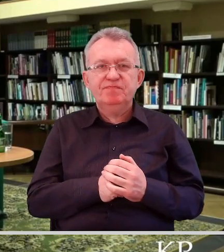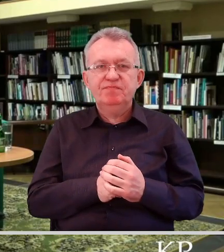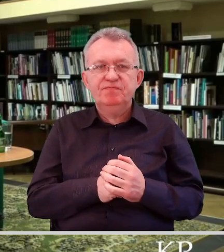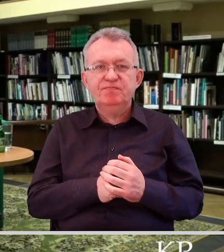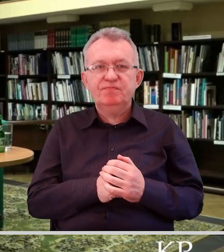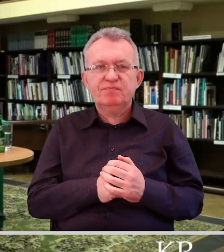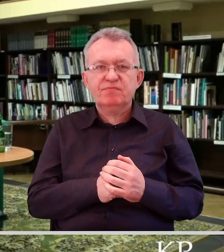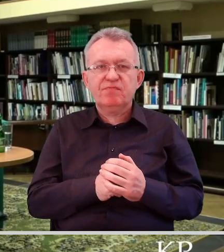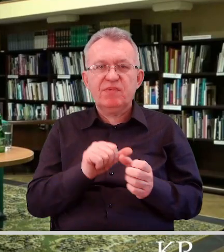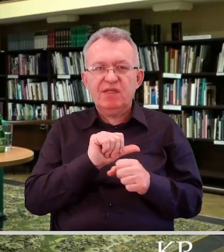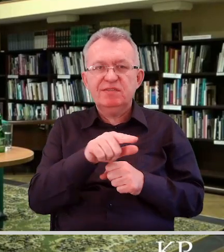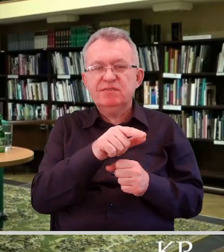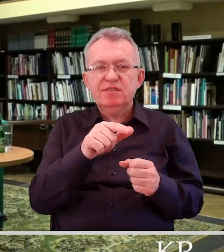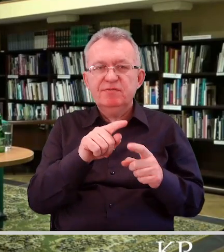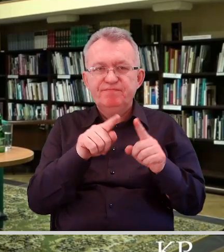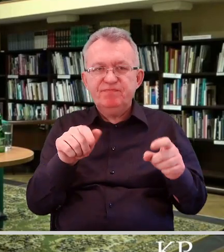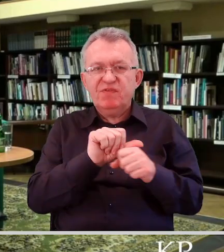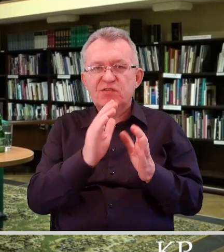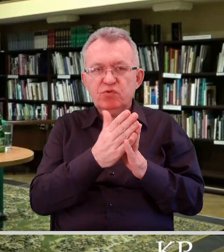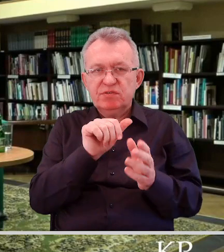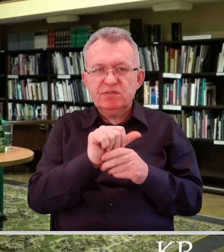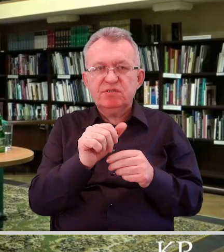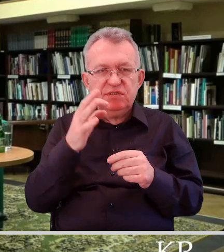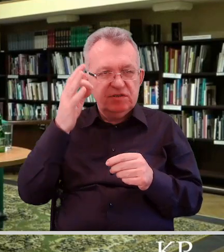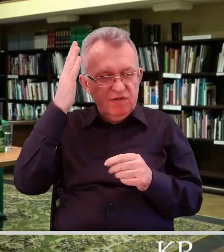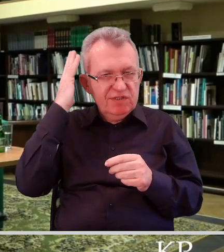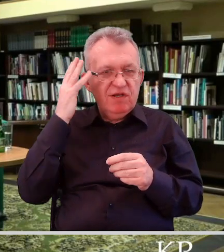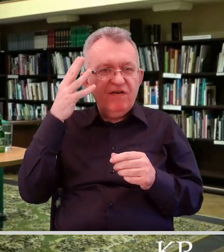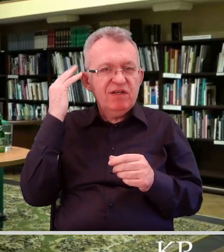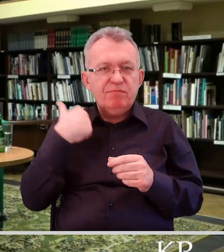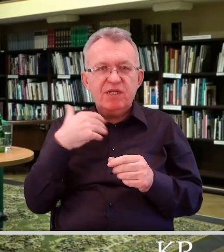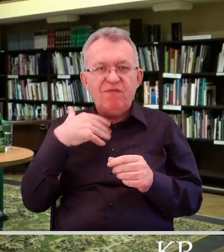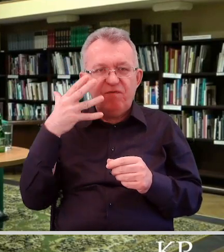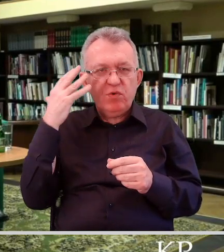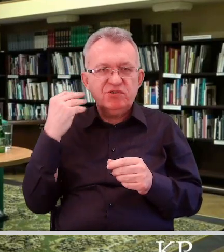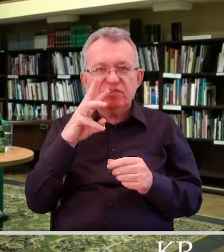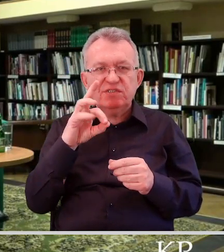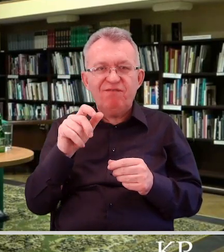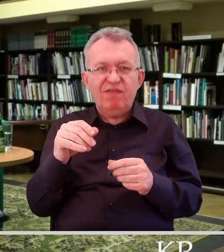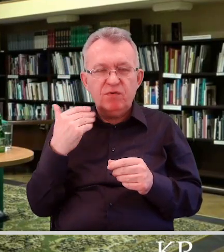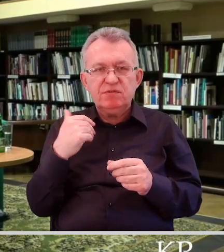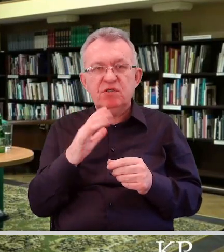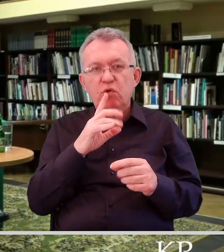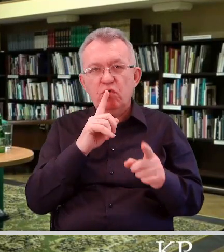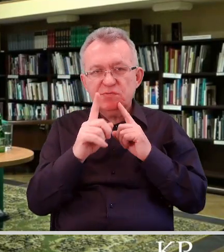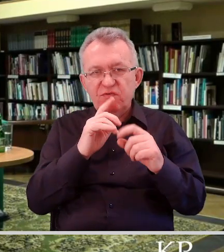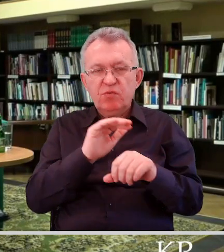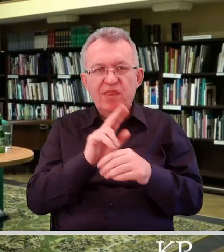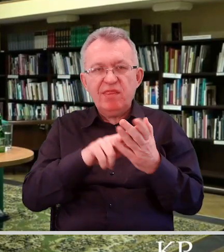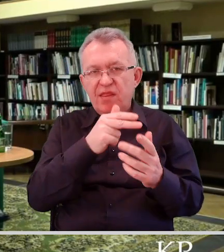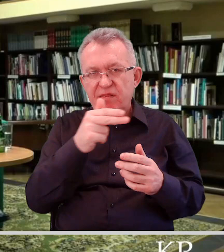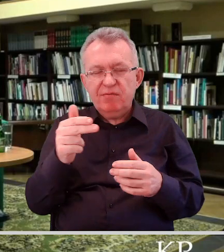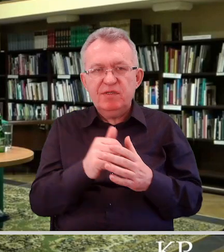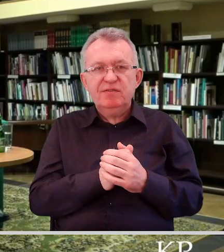Jest taki tu motyw w tej książce siwych włosów, który przypomniał mi wiele rozmów z koleżankami na ten